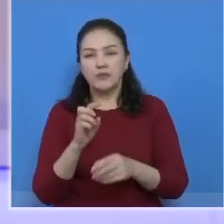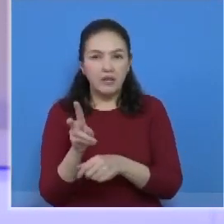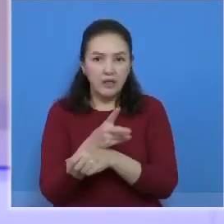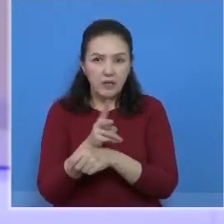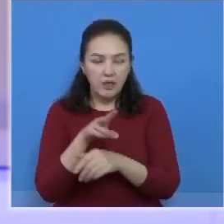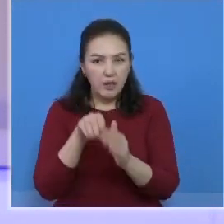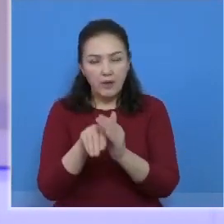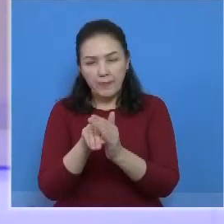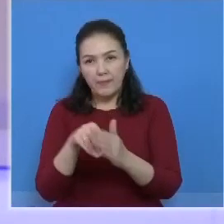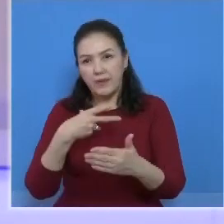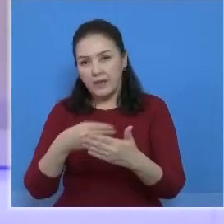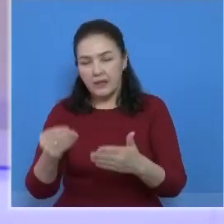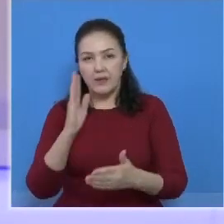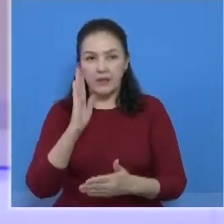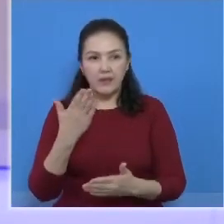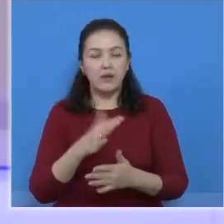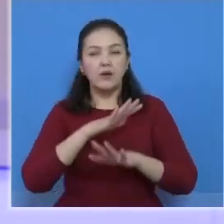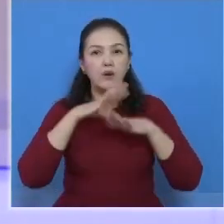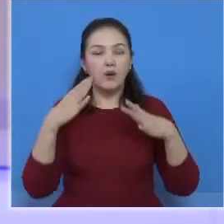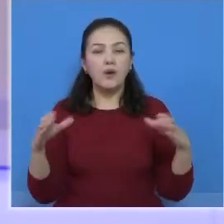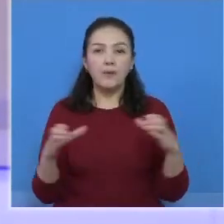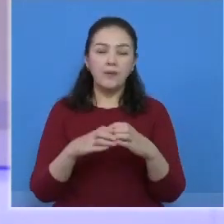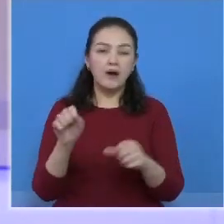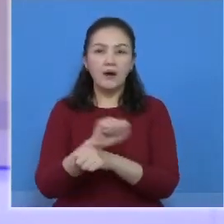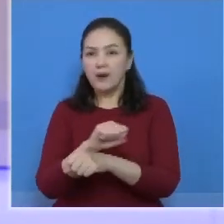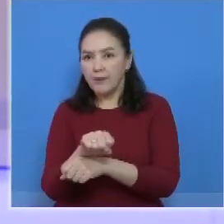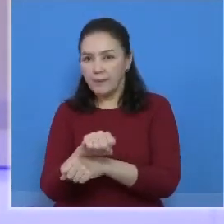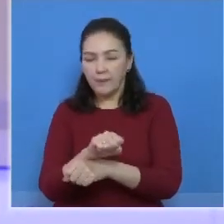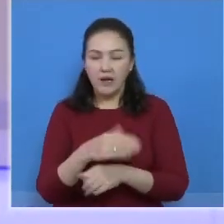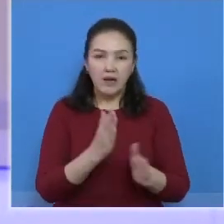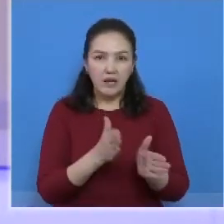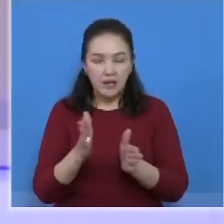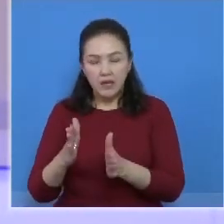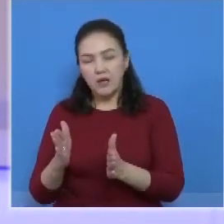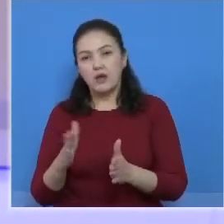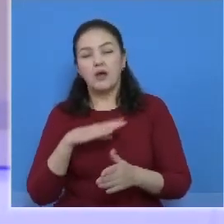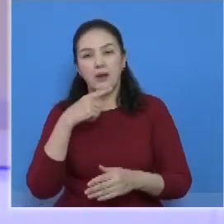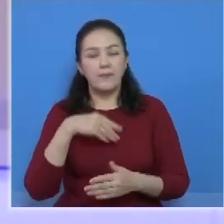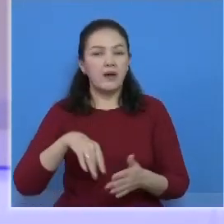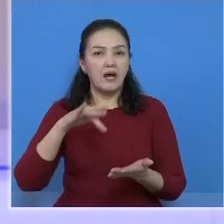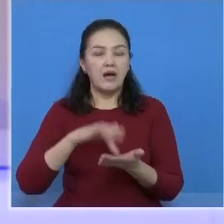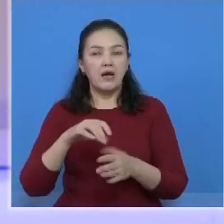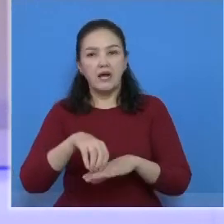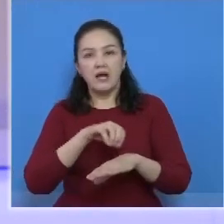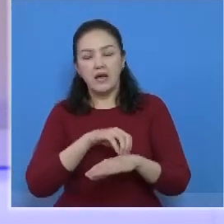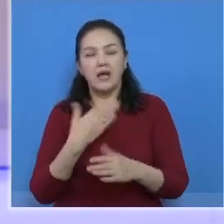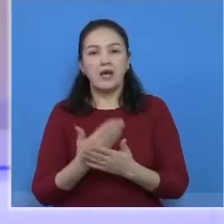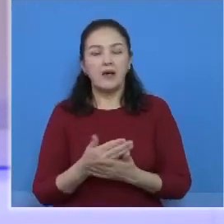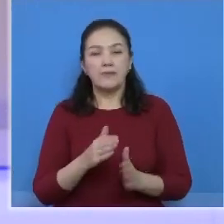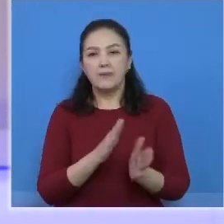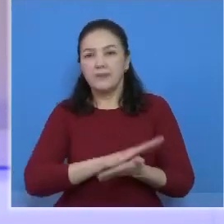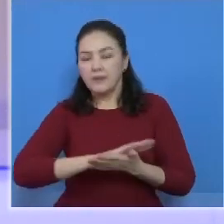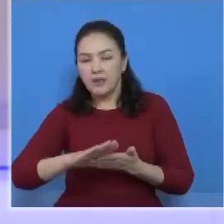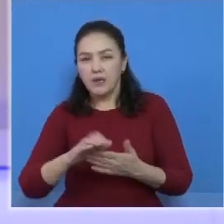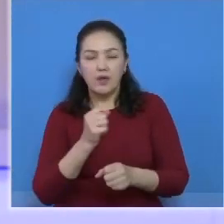бейнебақылау қондырғысы сатып алынады. Көп талаңдатқан қоғамдық көлік мәселесінде біртіндеп ретке келтіреміз деді қала әкімі. Ондағы тәртіп пен